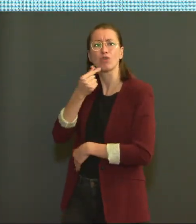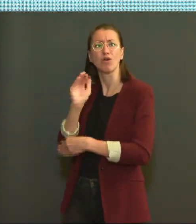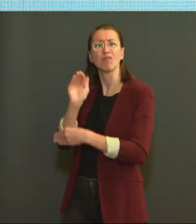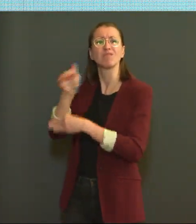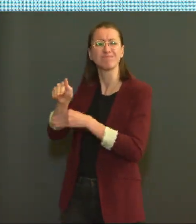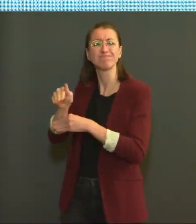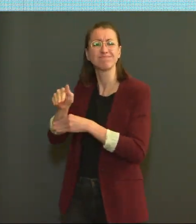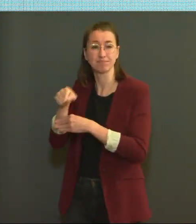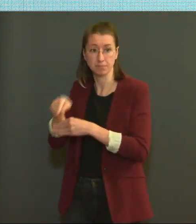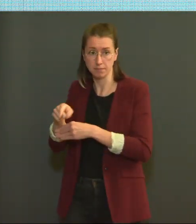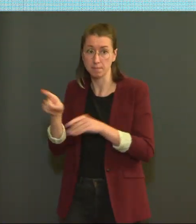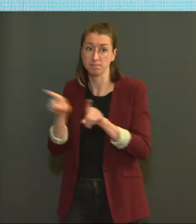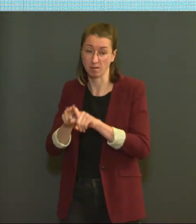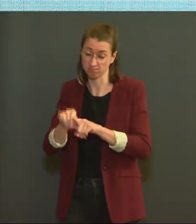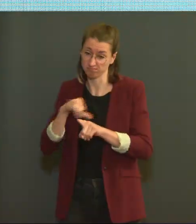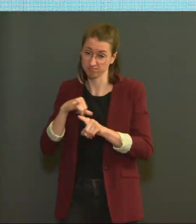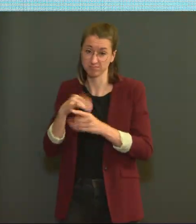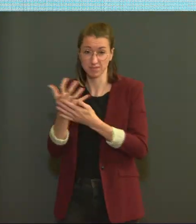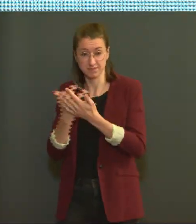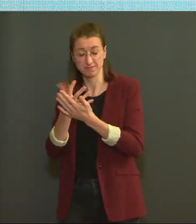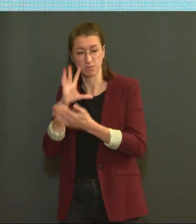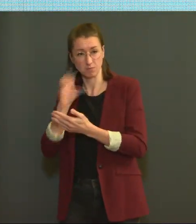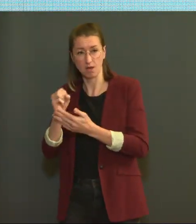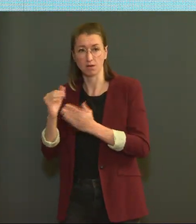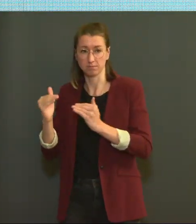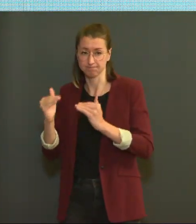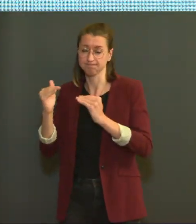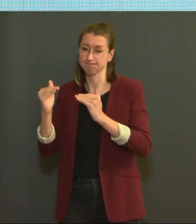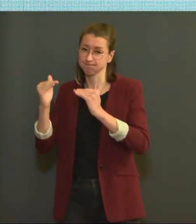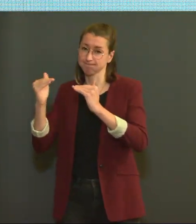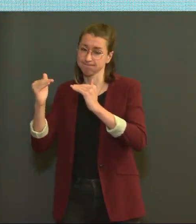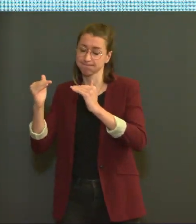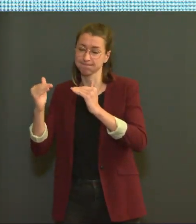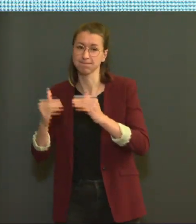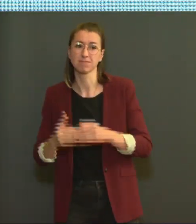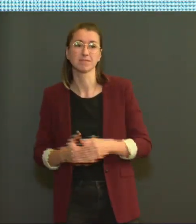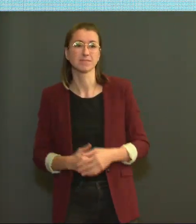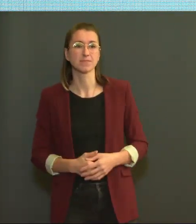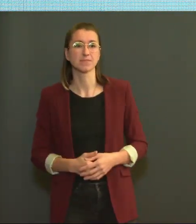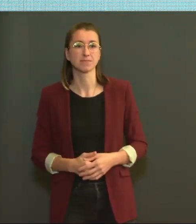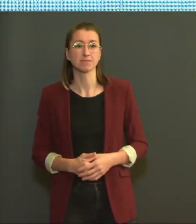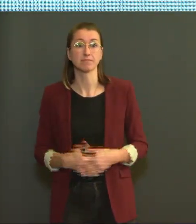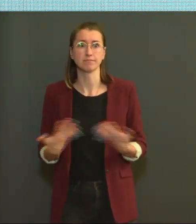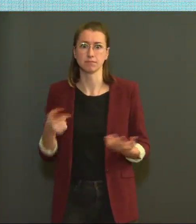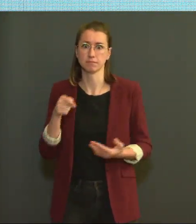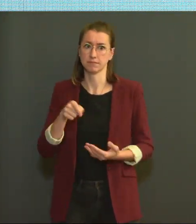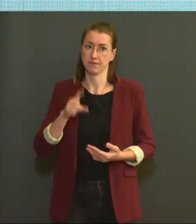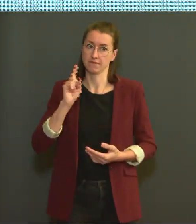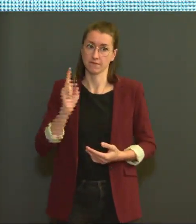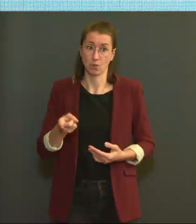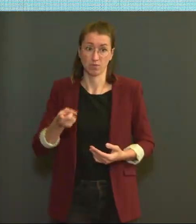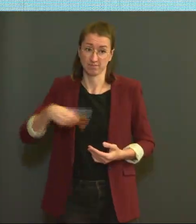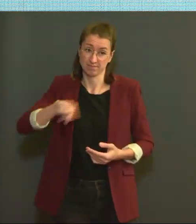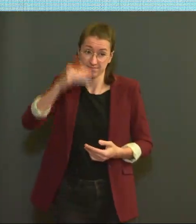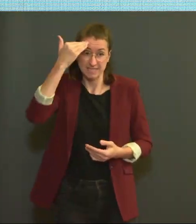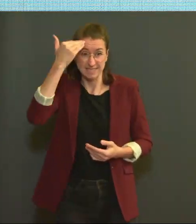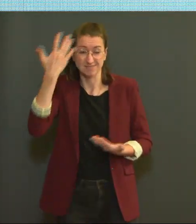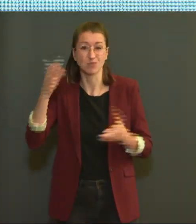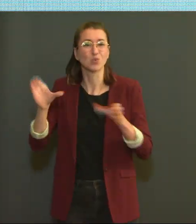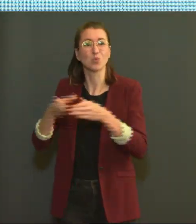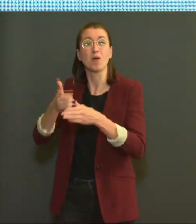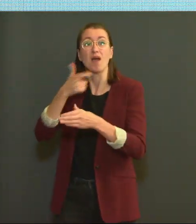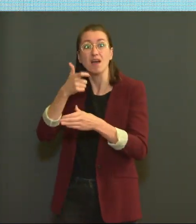plus importante du nombre d'infections. Nous devons donc nous attendre à des cas